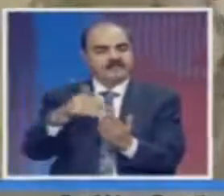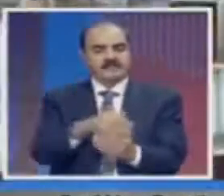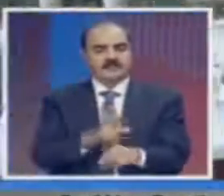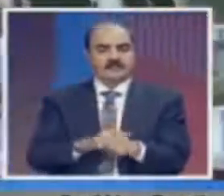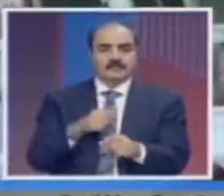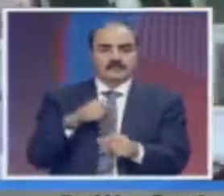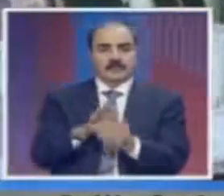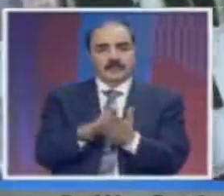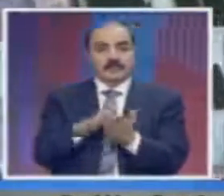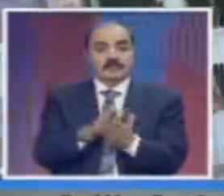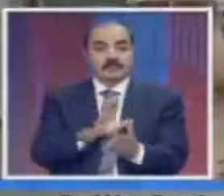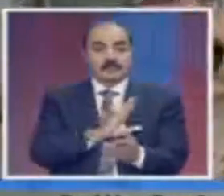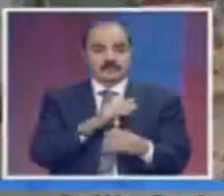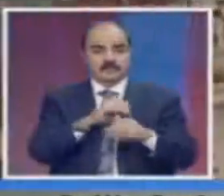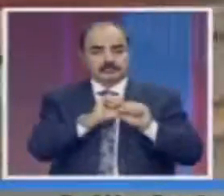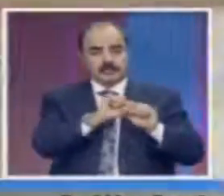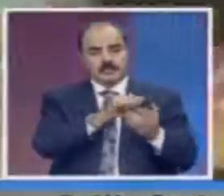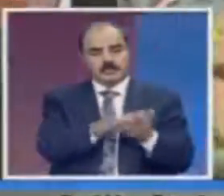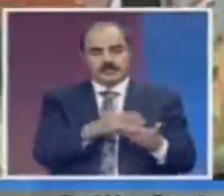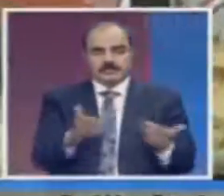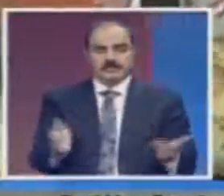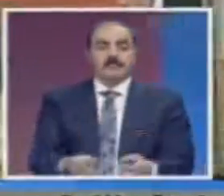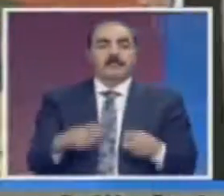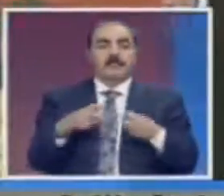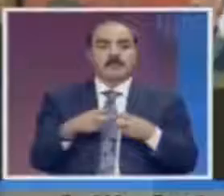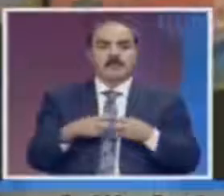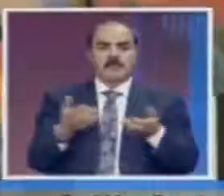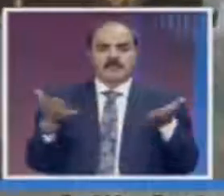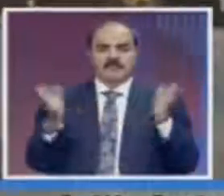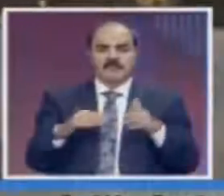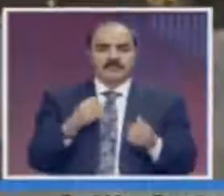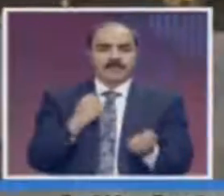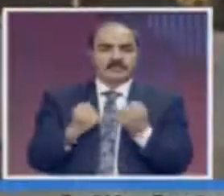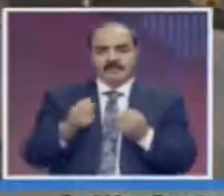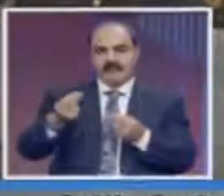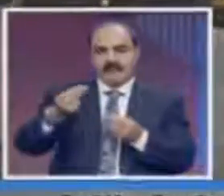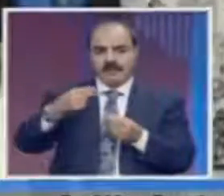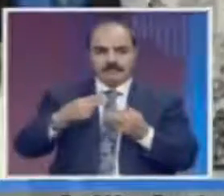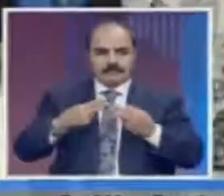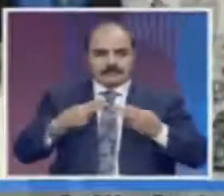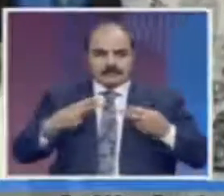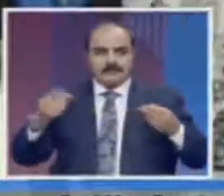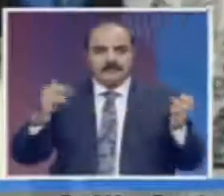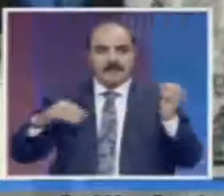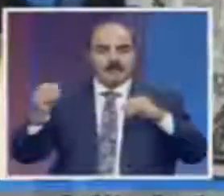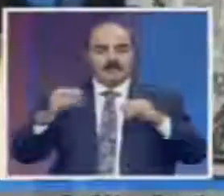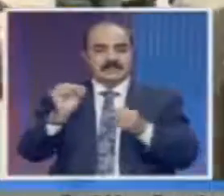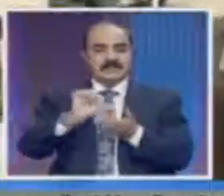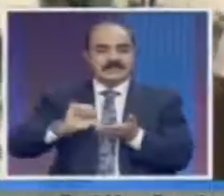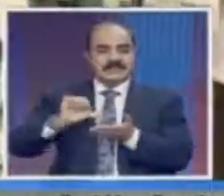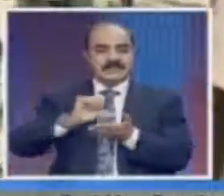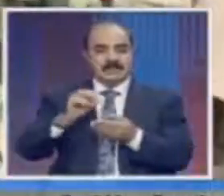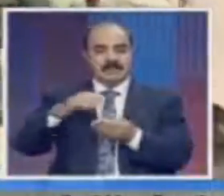بجانب إصدارات هيئة البحوث العسكرية. كما ضم المعرض جناحا للأنشطة الفنية، ضم عددا من اللوحات الزيتية